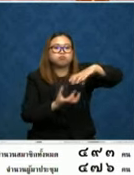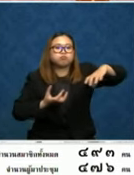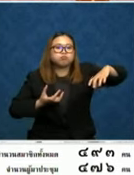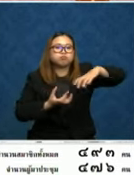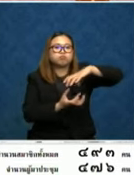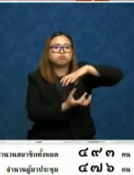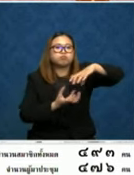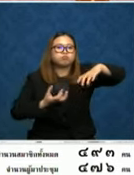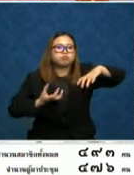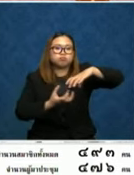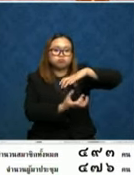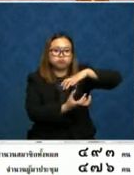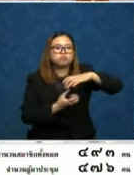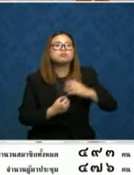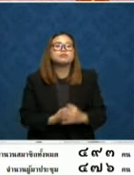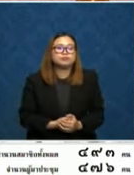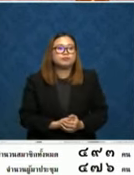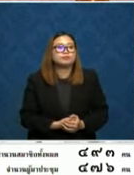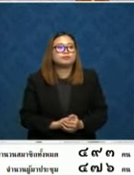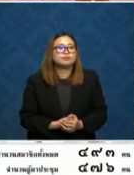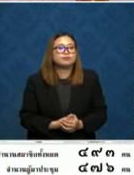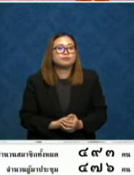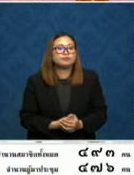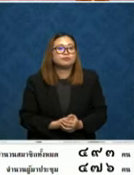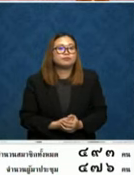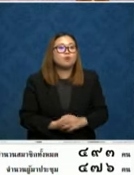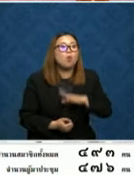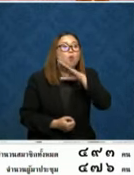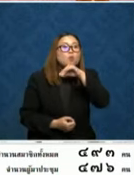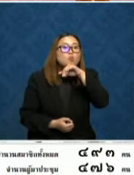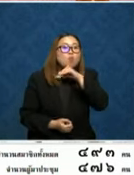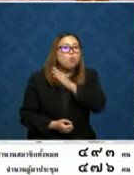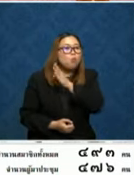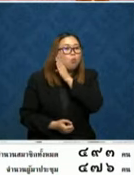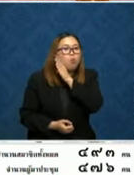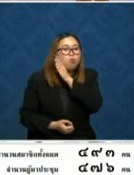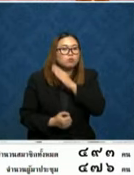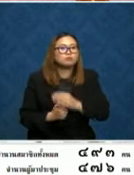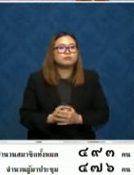หน้าถัดไปครับนี่เรื่องหมูเถื่อนนะครับ